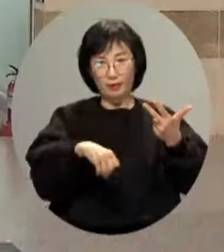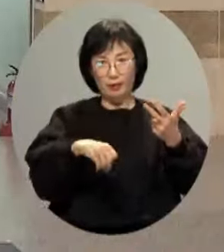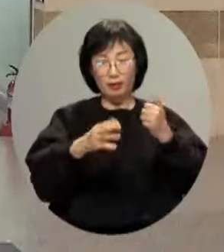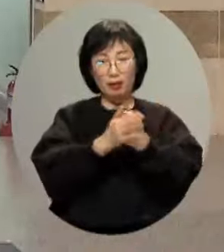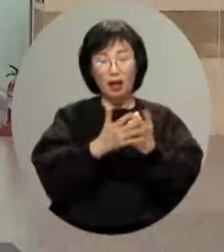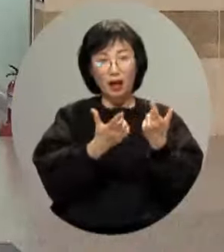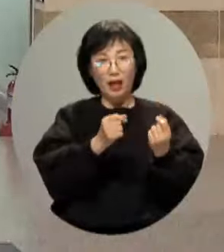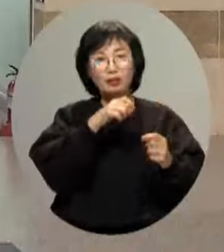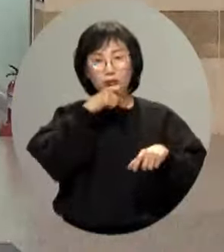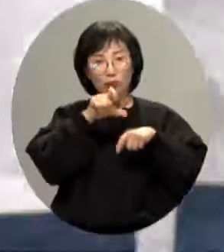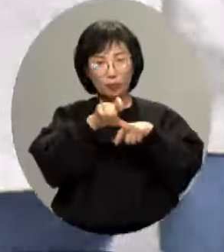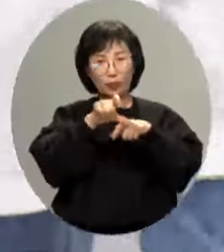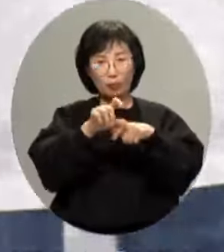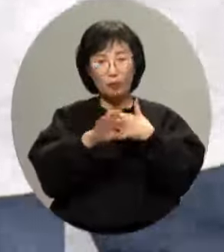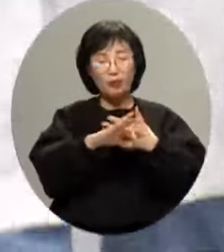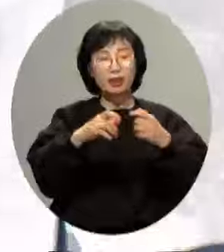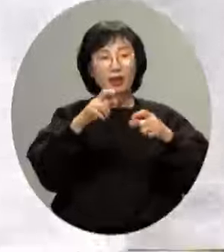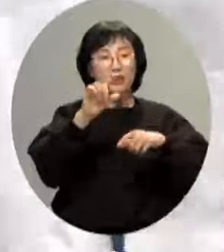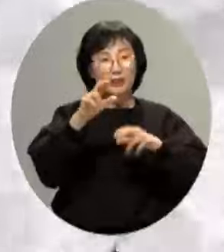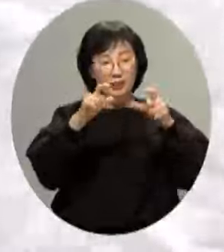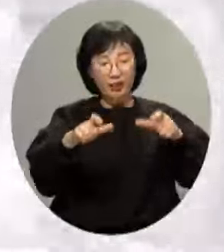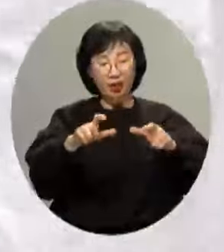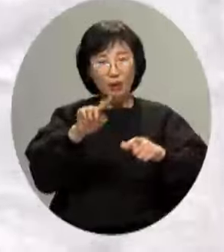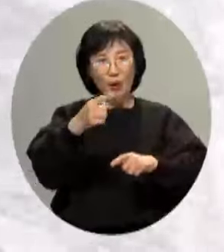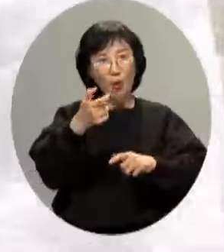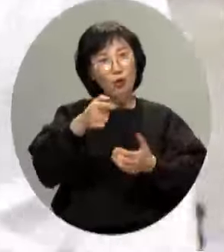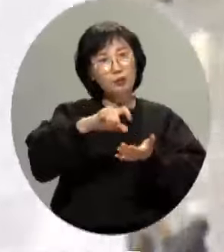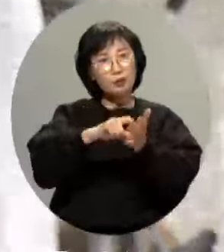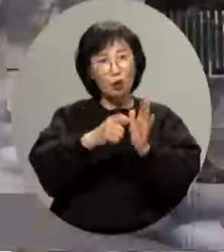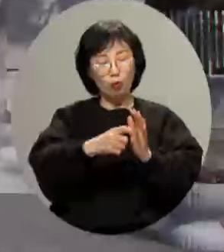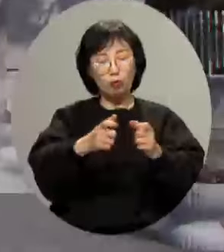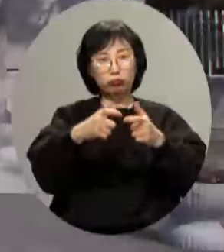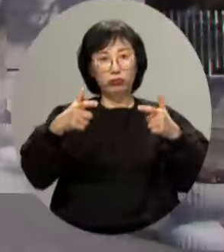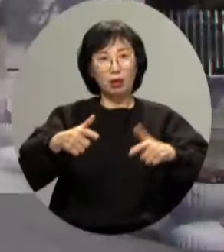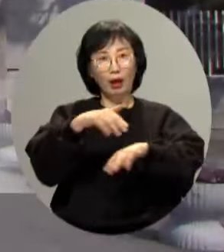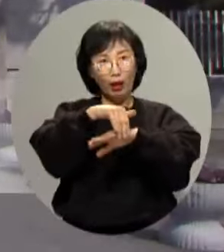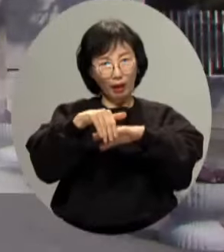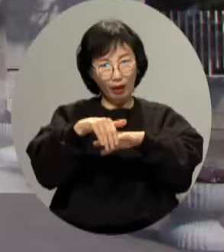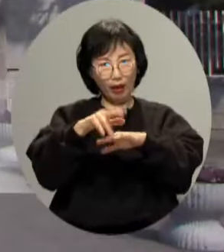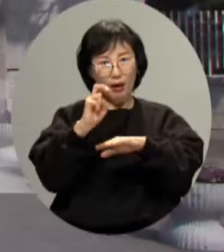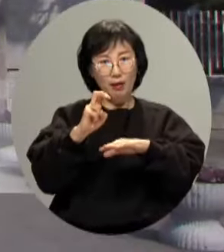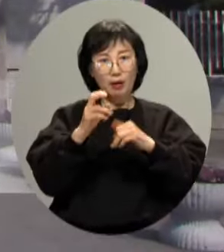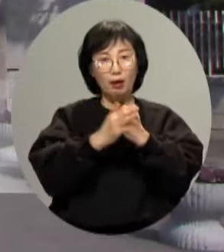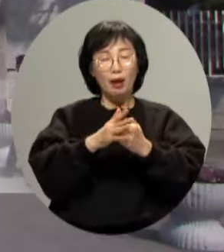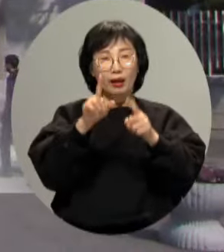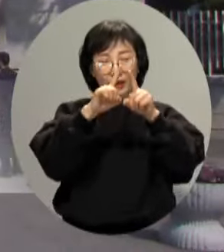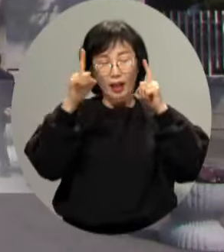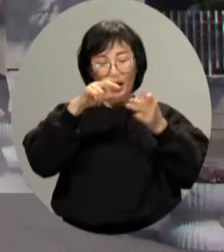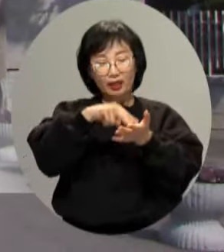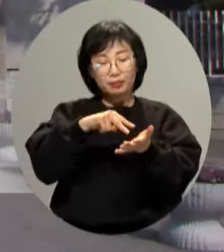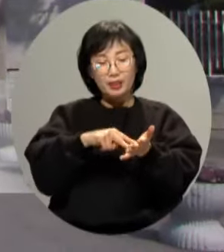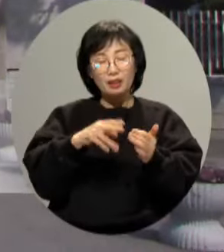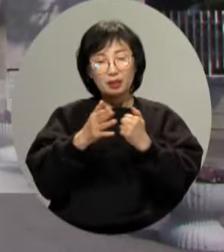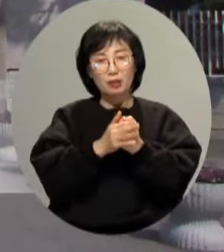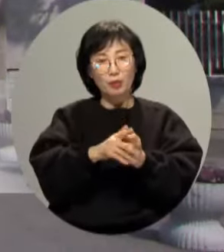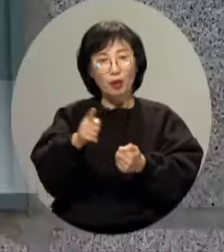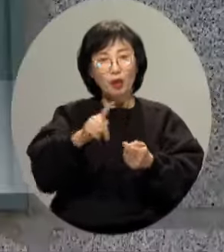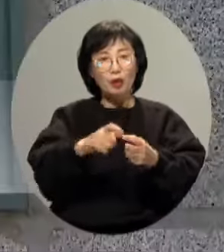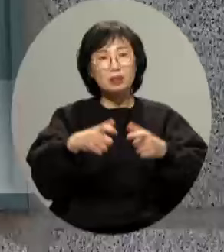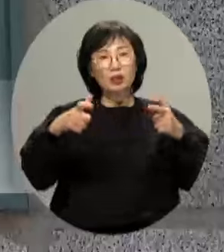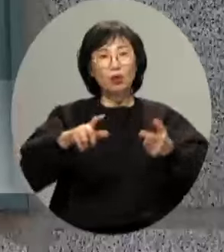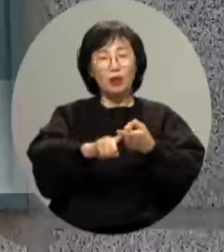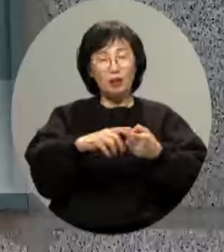같은 비율이라면 지역에 150명가량 의대 정원이 추가로 늘어날 전망. 하지만 대학들은 증원 계획은